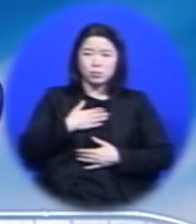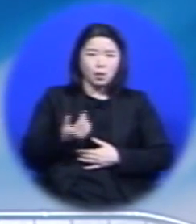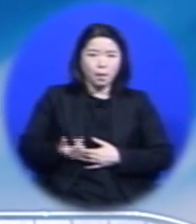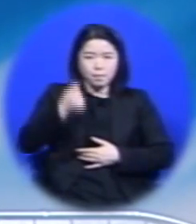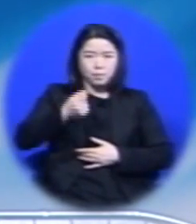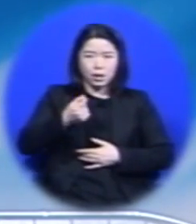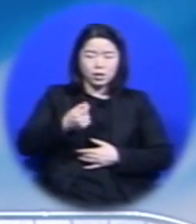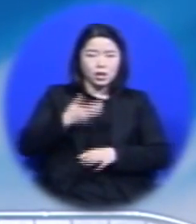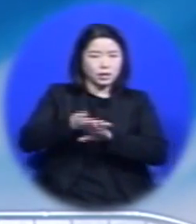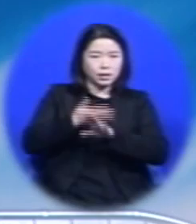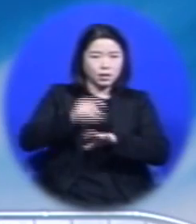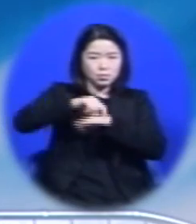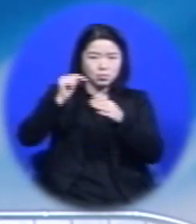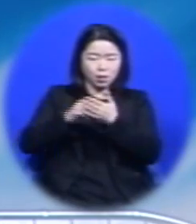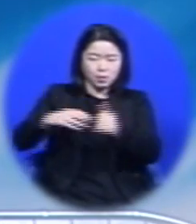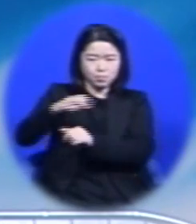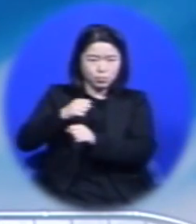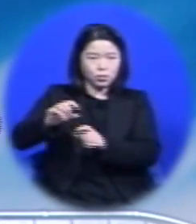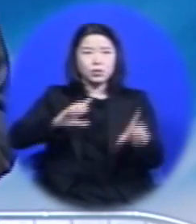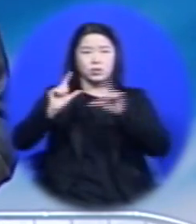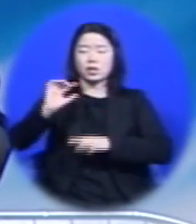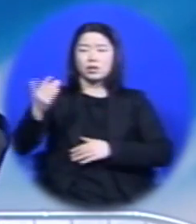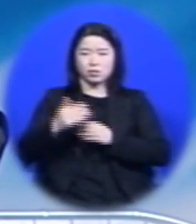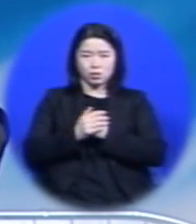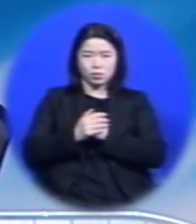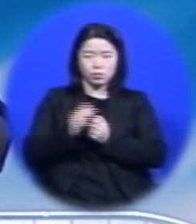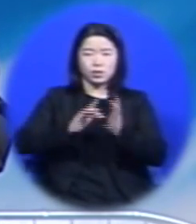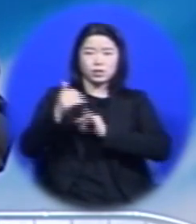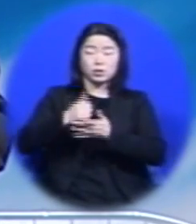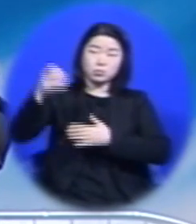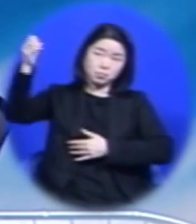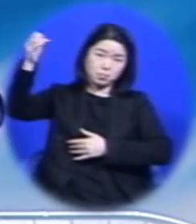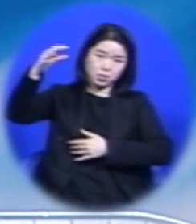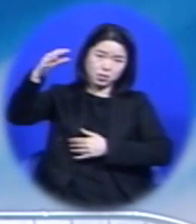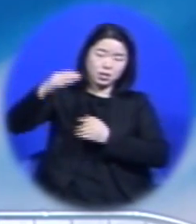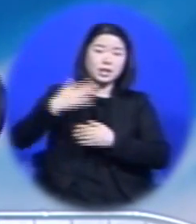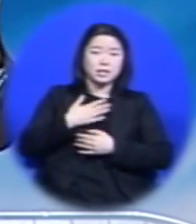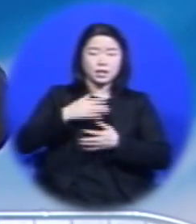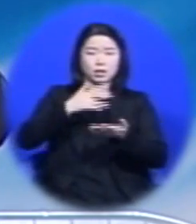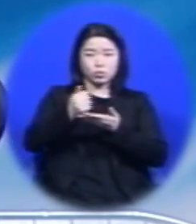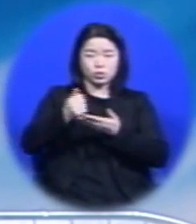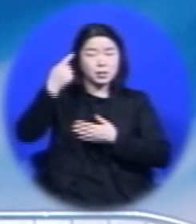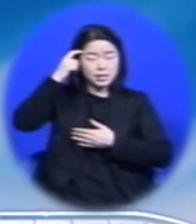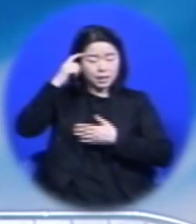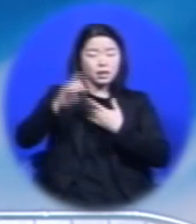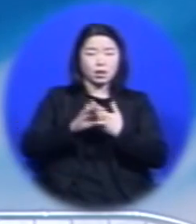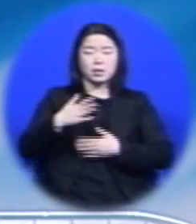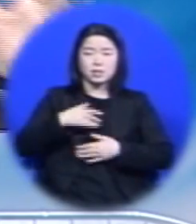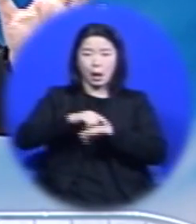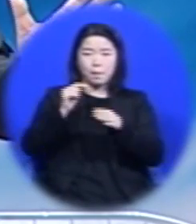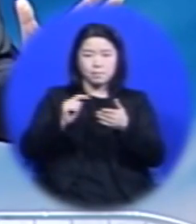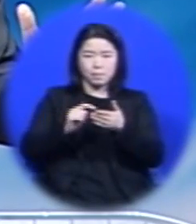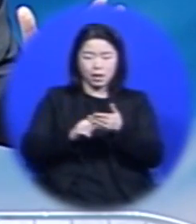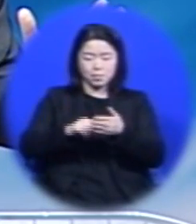엉뚱한 마음에 묶여 삽니다 예수님은 빛 제가 주님을 생각하면 제 마음에 생각을